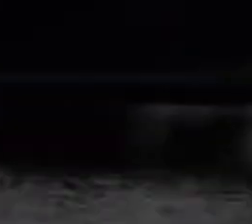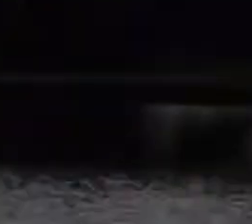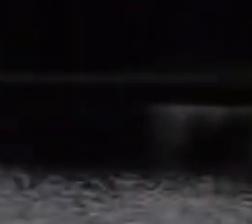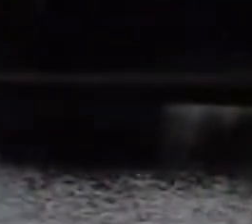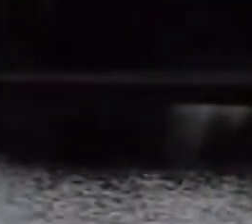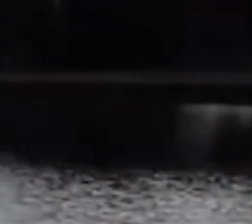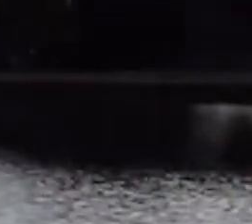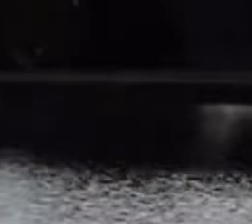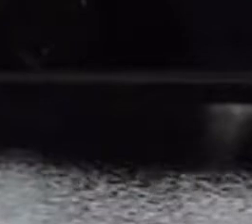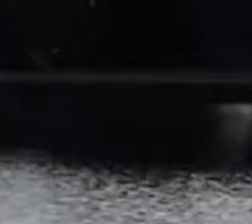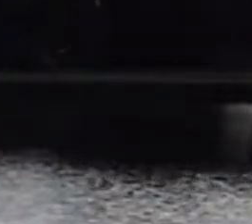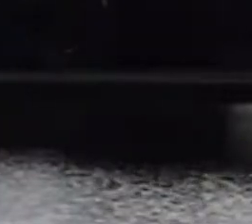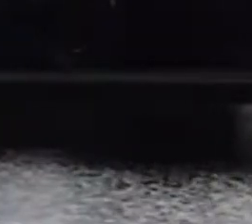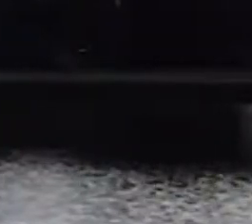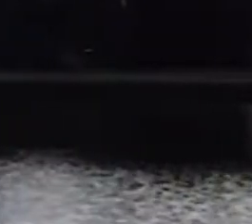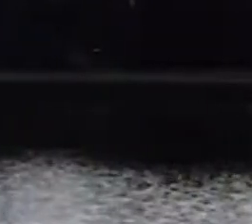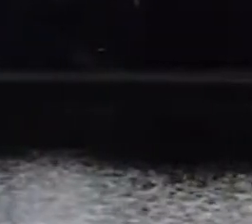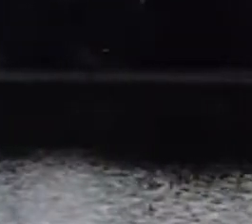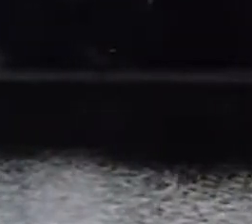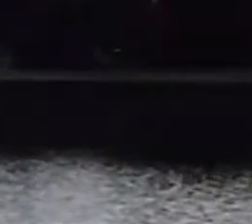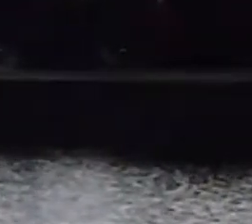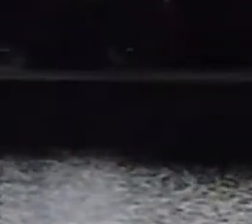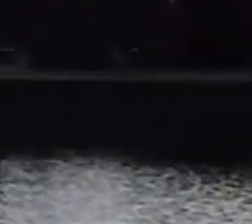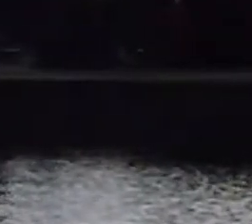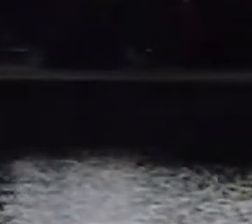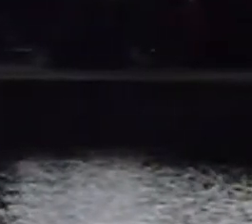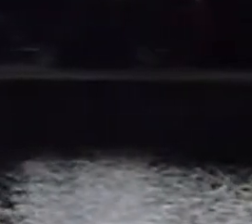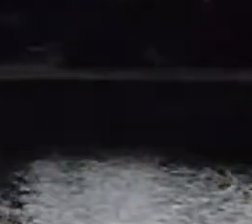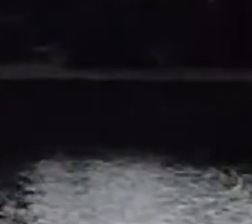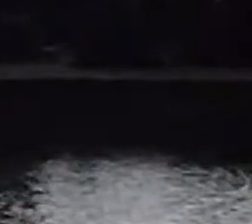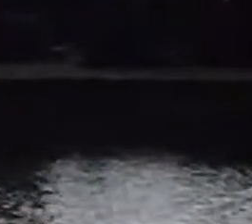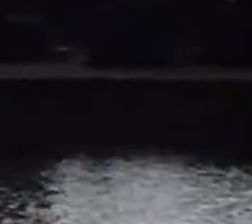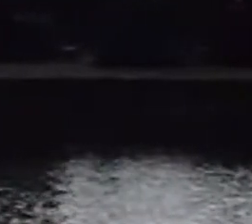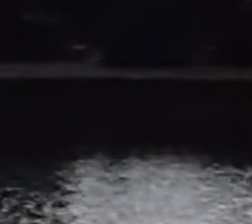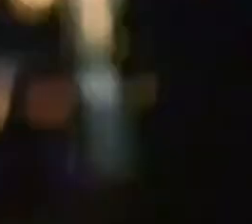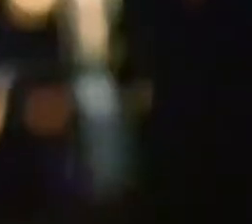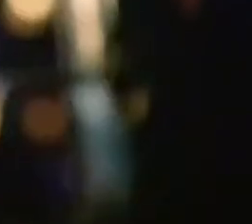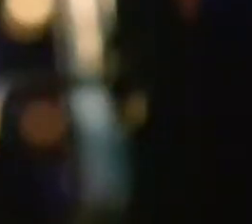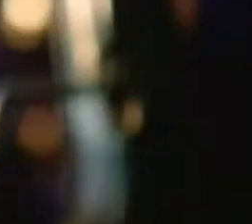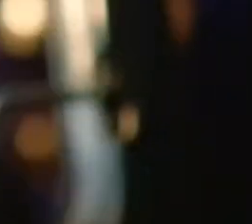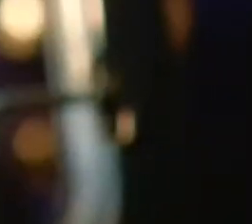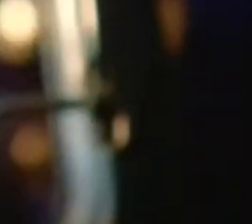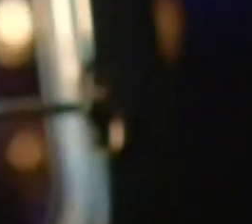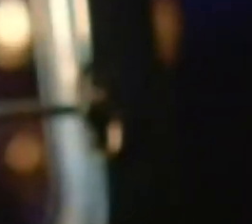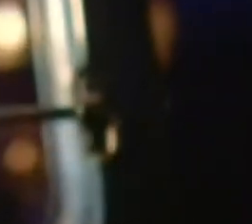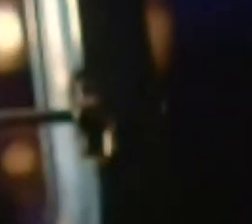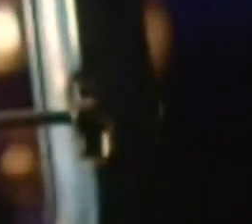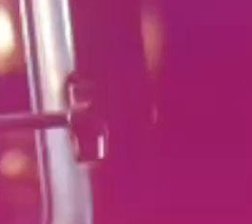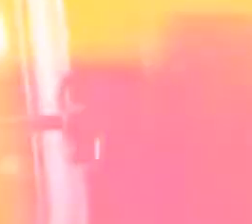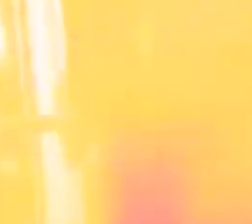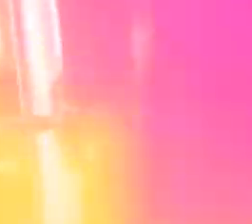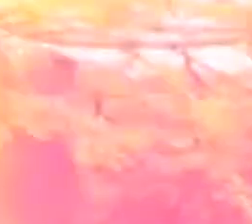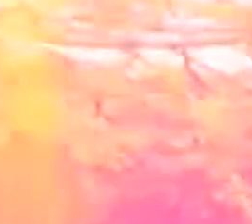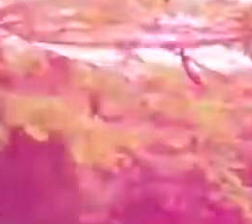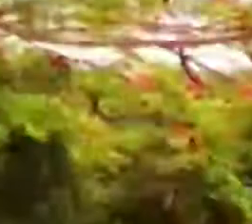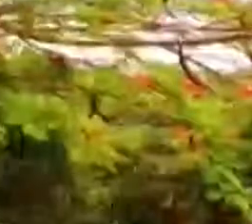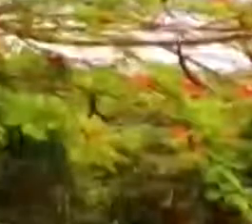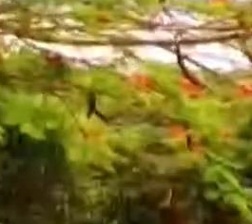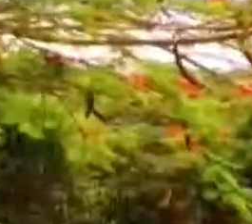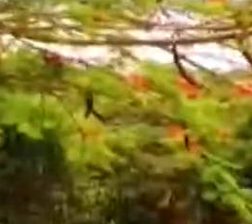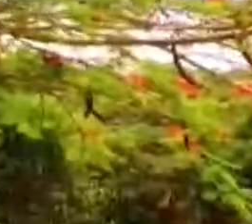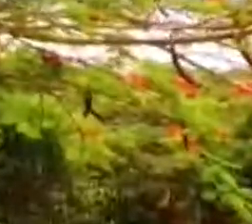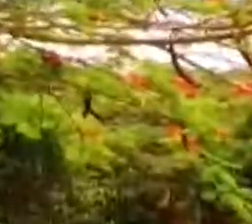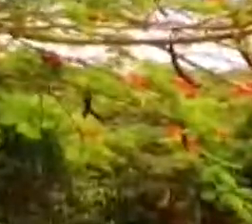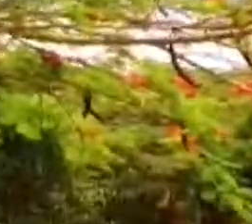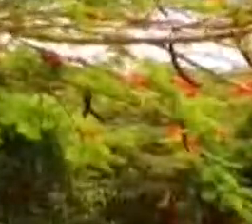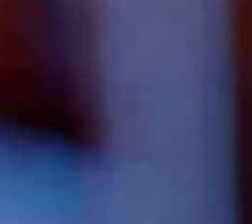mengine hapo awali. Na katikati ya majonzi na kiwewe hiki, bado matumaini yapo.